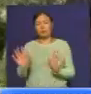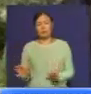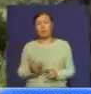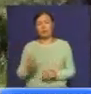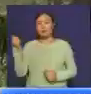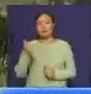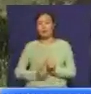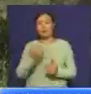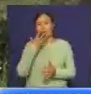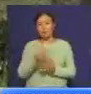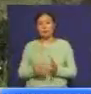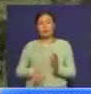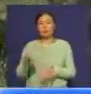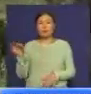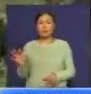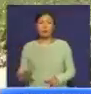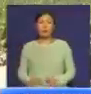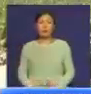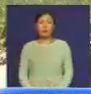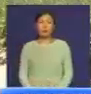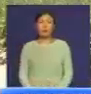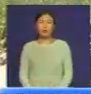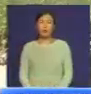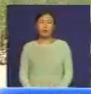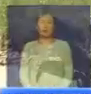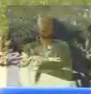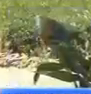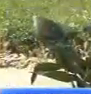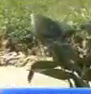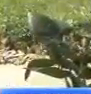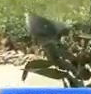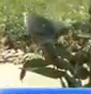бұл әркімнің өз таңдауы. Айман Нұрмағанбет, Саламат Қайыпов, Каспи Ақпарат.